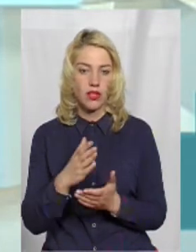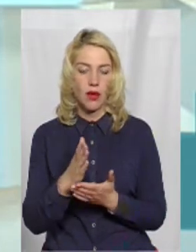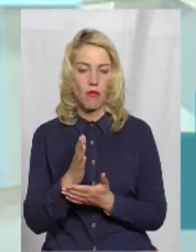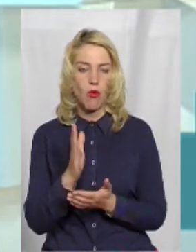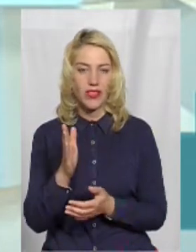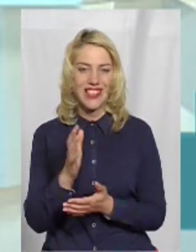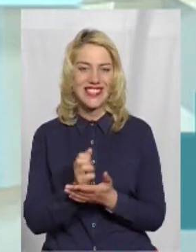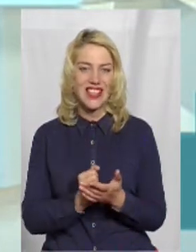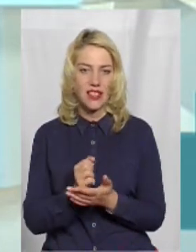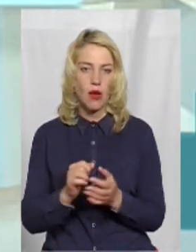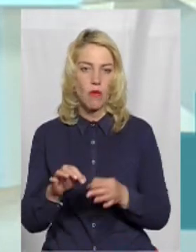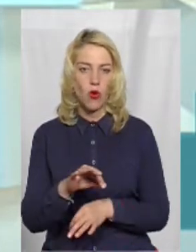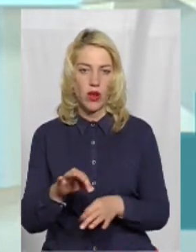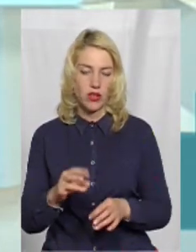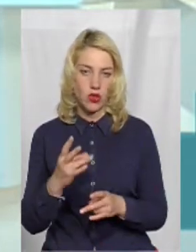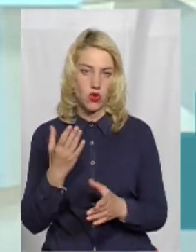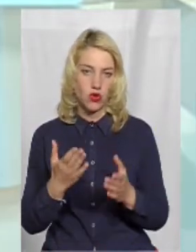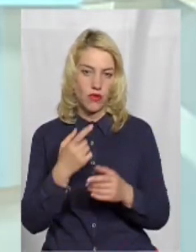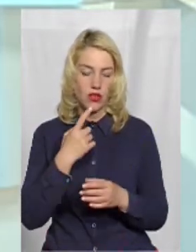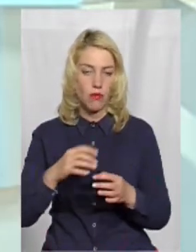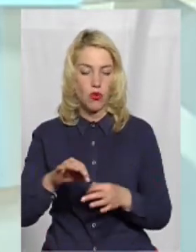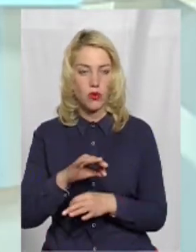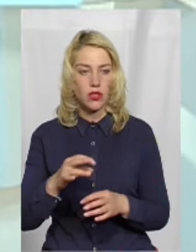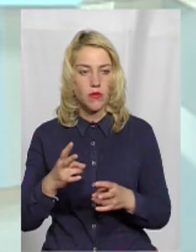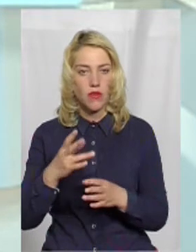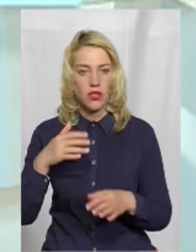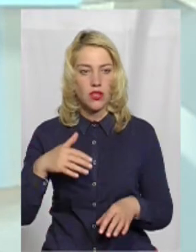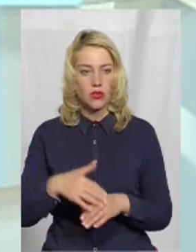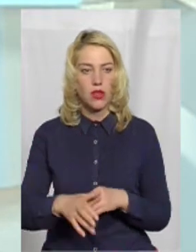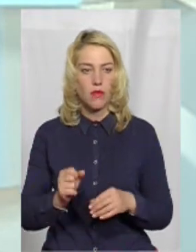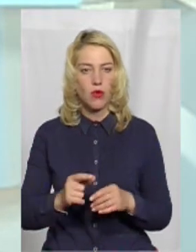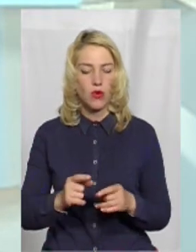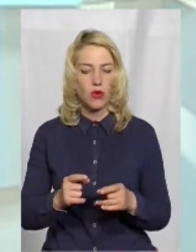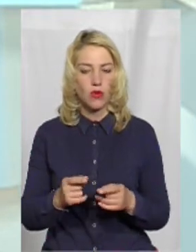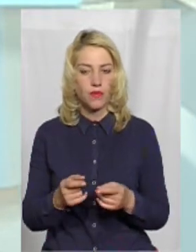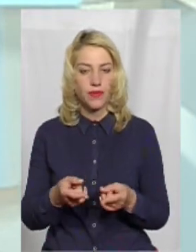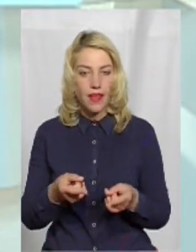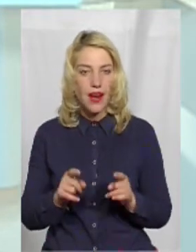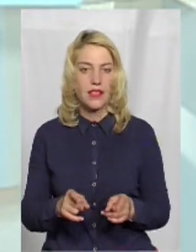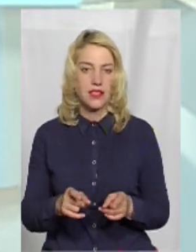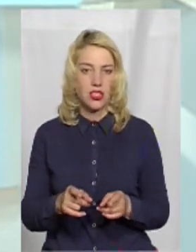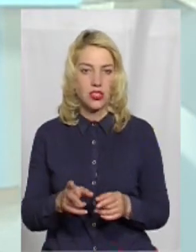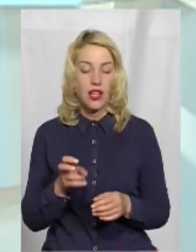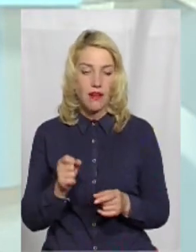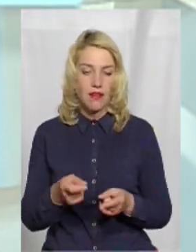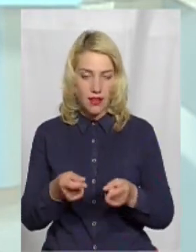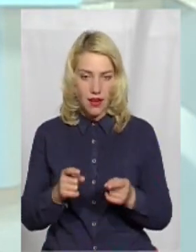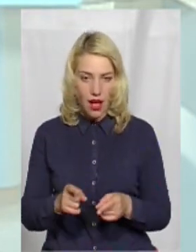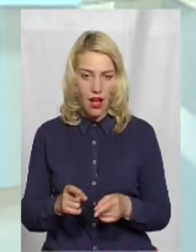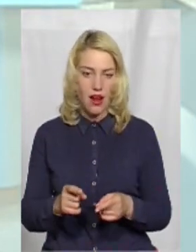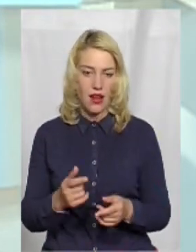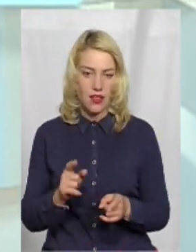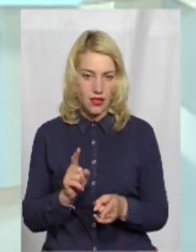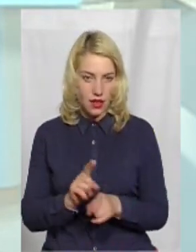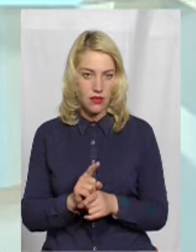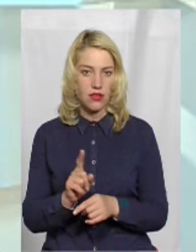потенційні проекти. Але якщо ми говоримо про проект, ми маємо розуміти про реалістичність. І реалії створює те, що